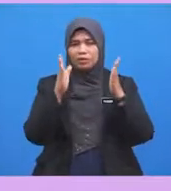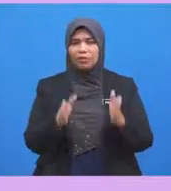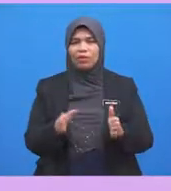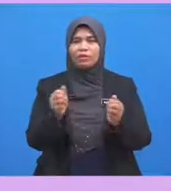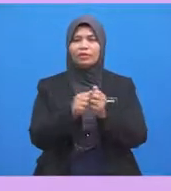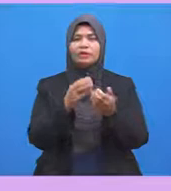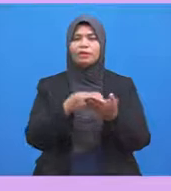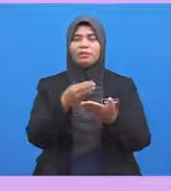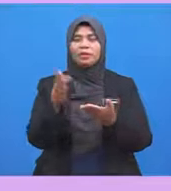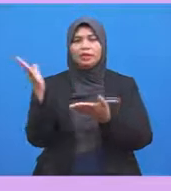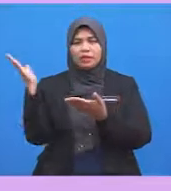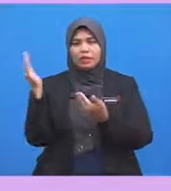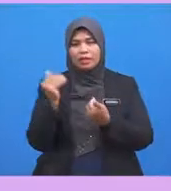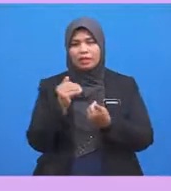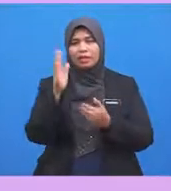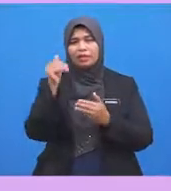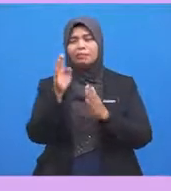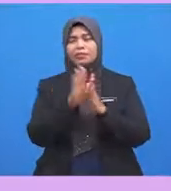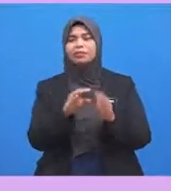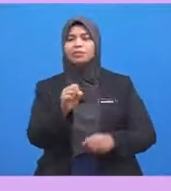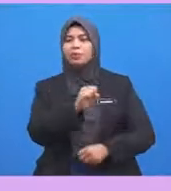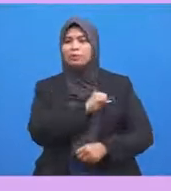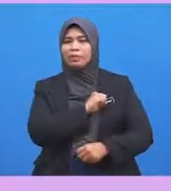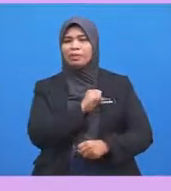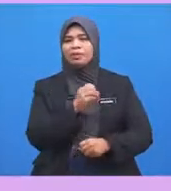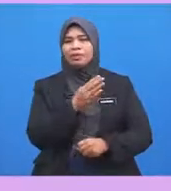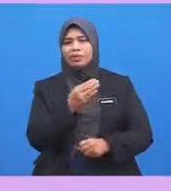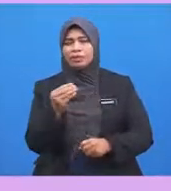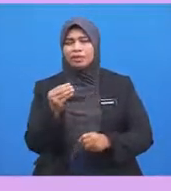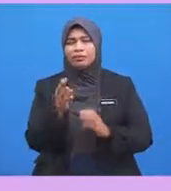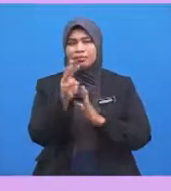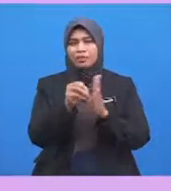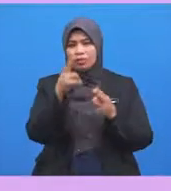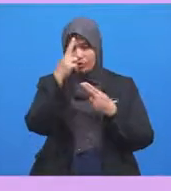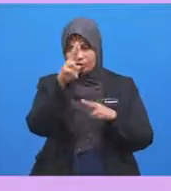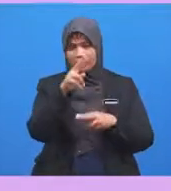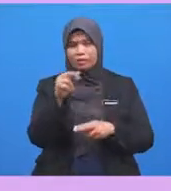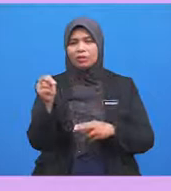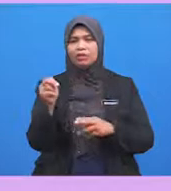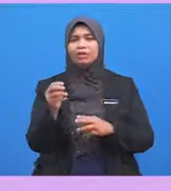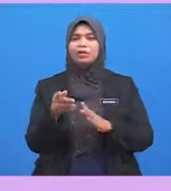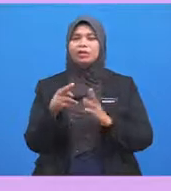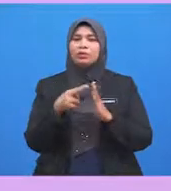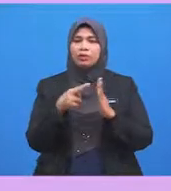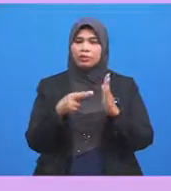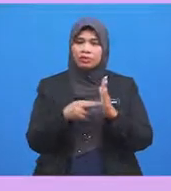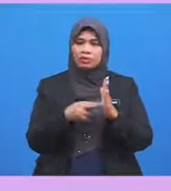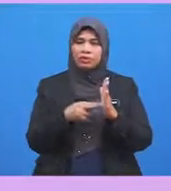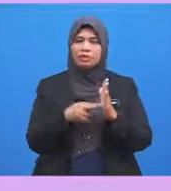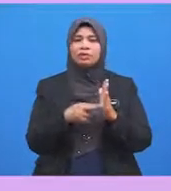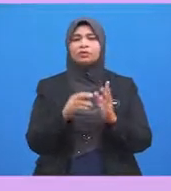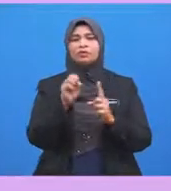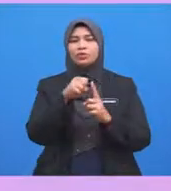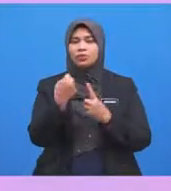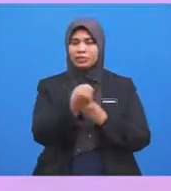dengan memberi layanan yang bersopan serta menghormati peraturan